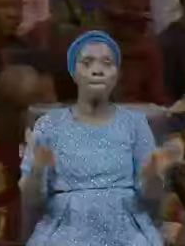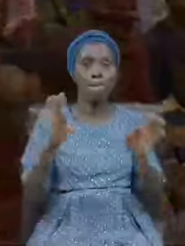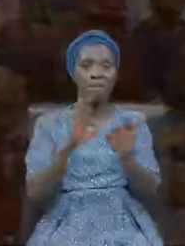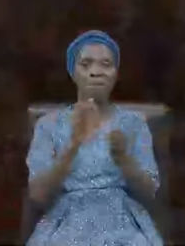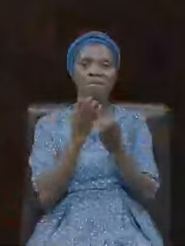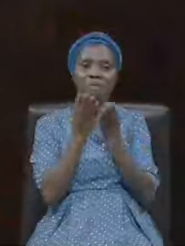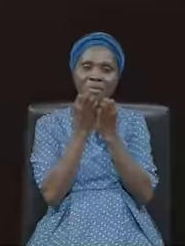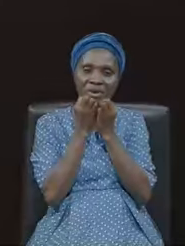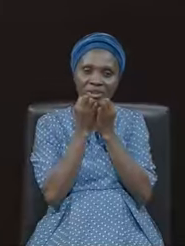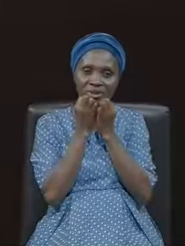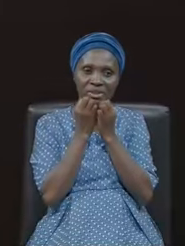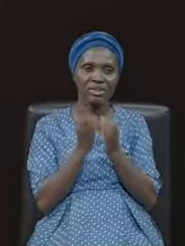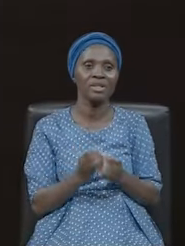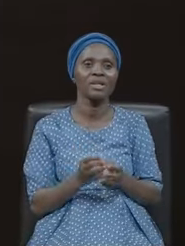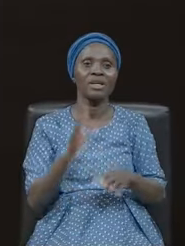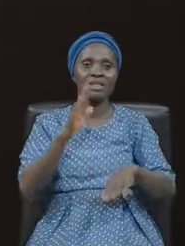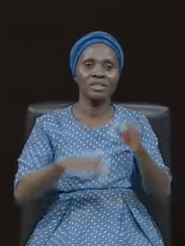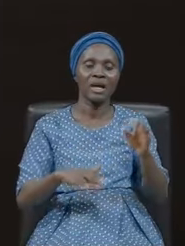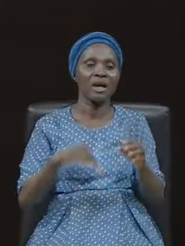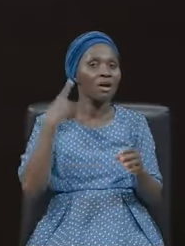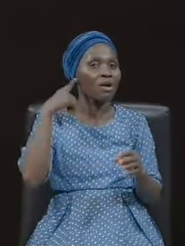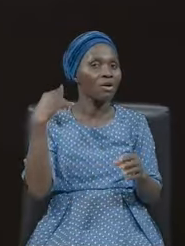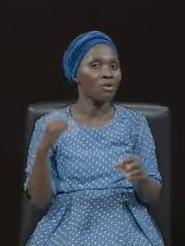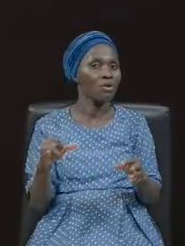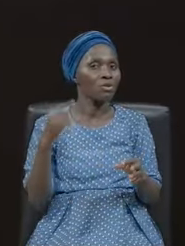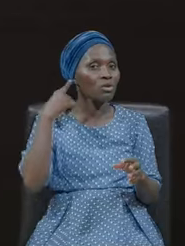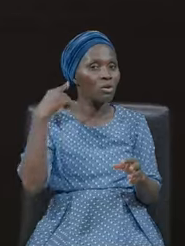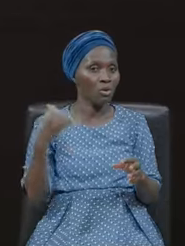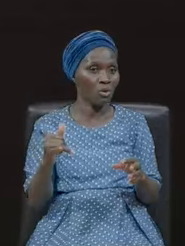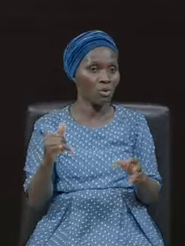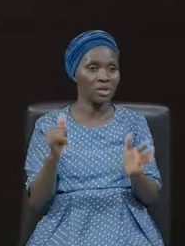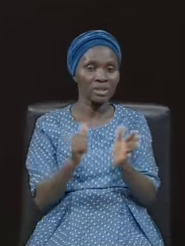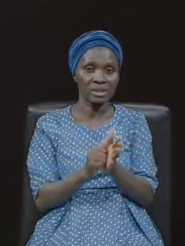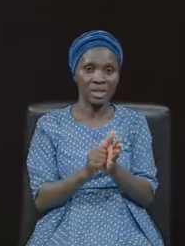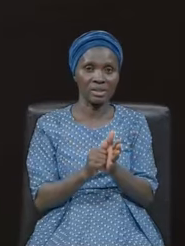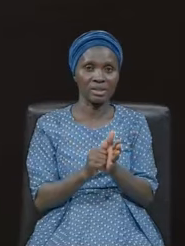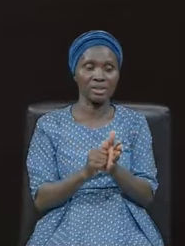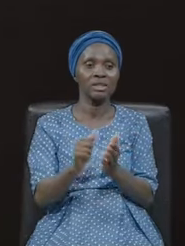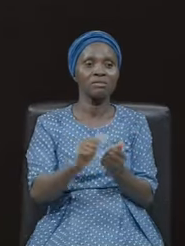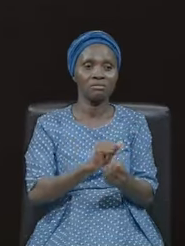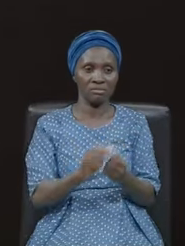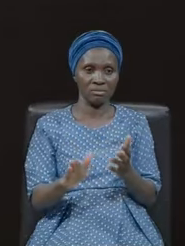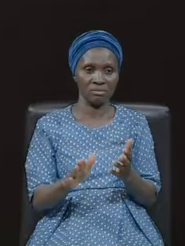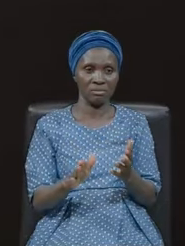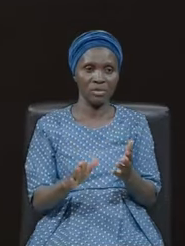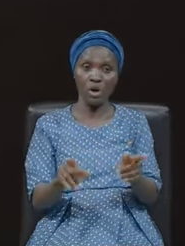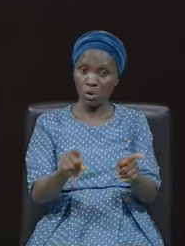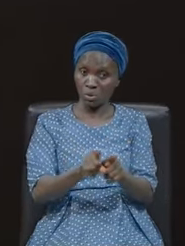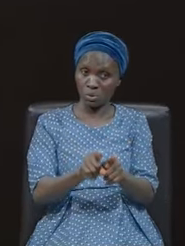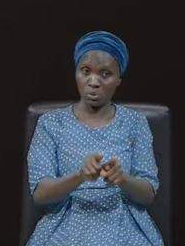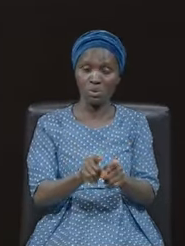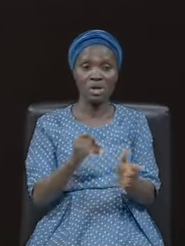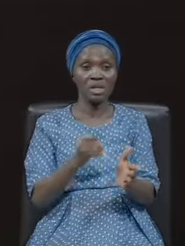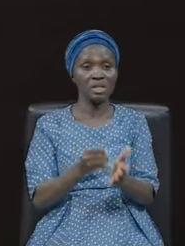l'or périssable qui cependant est éprouvé par le feu